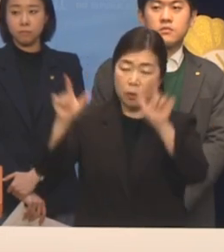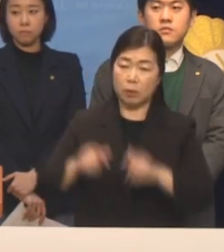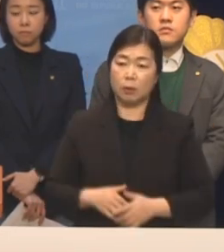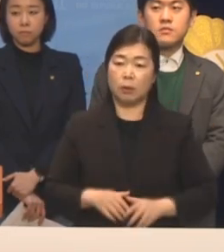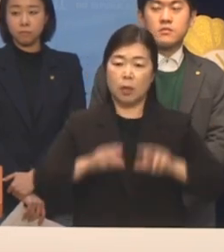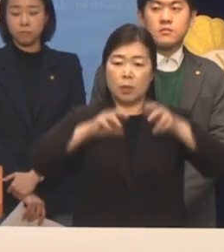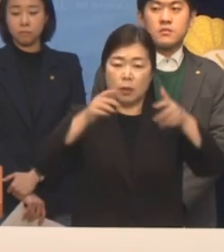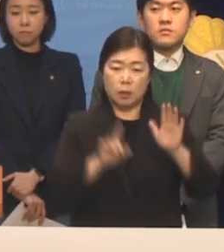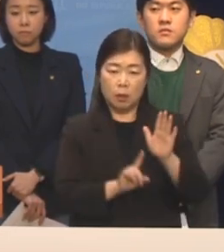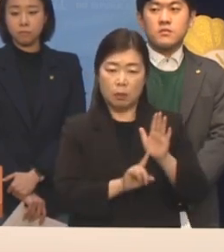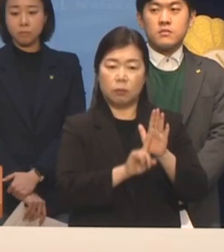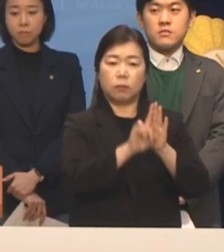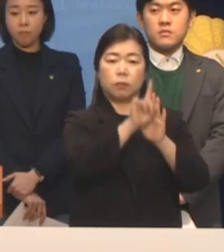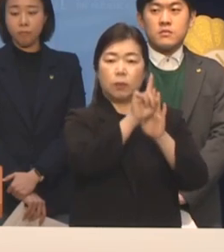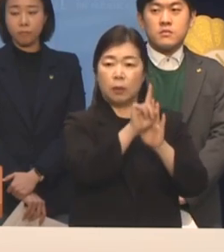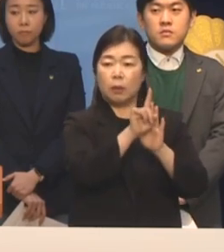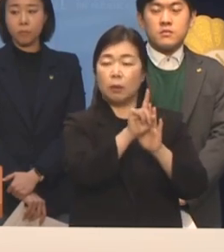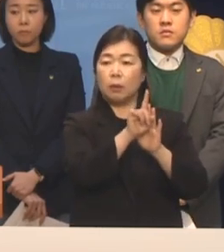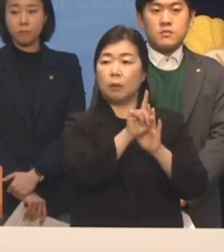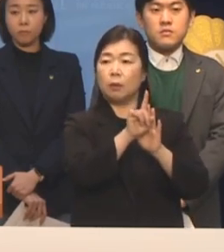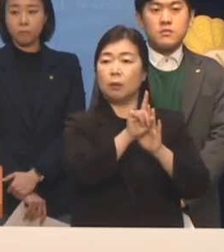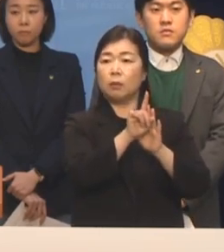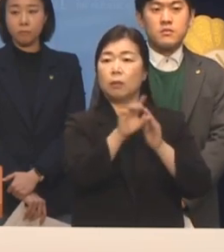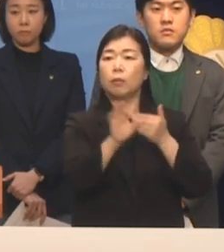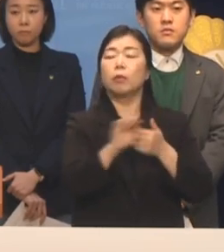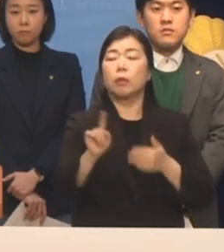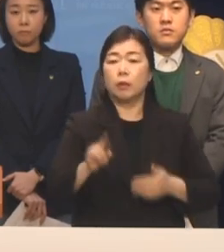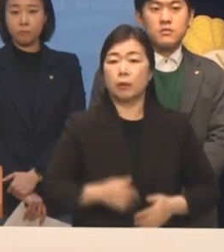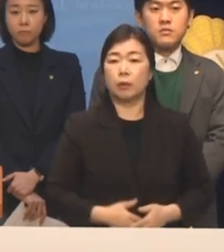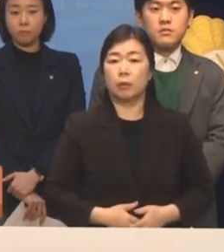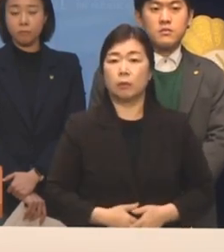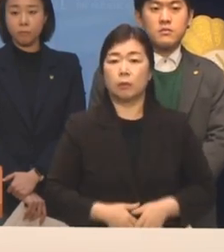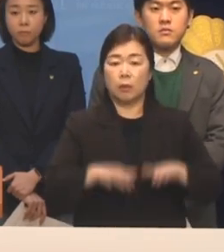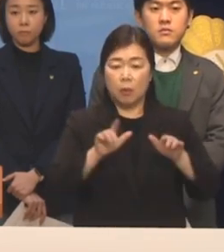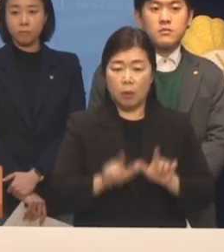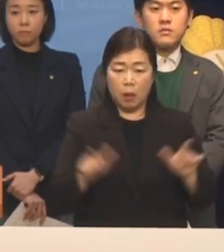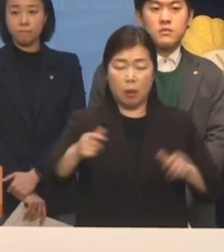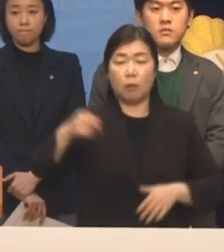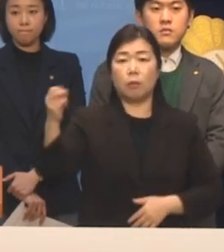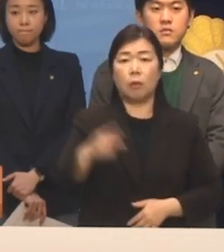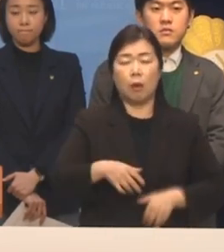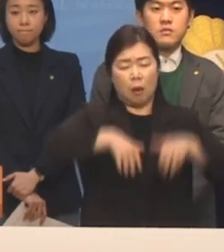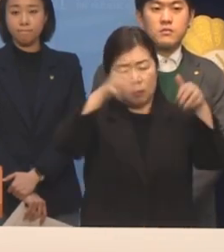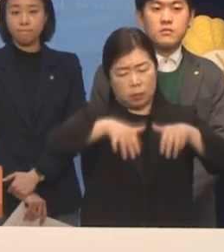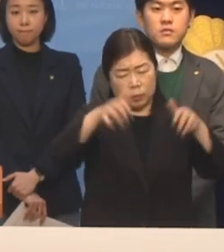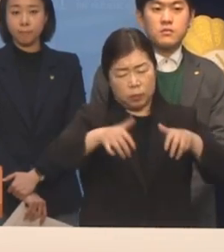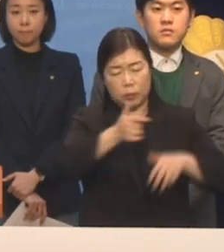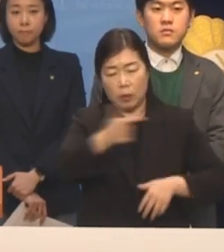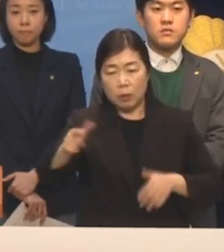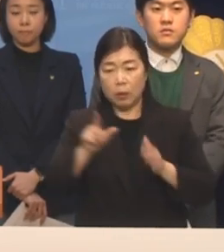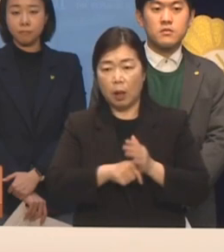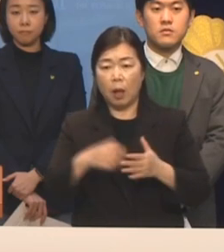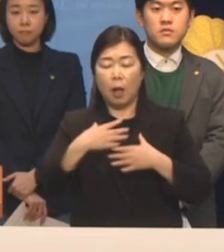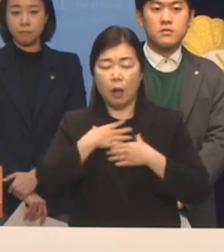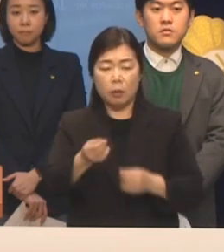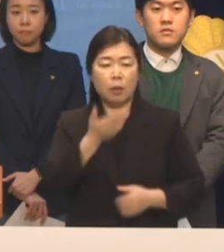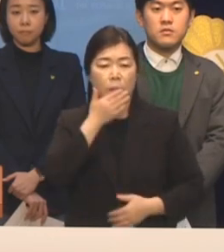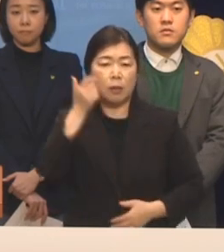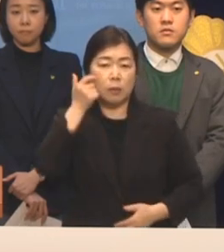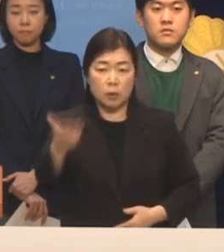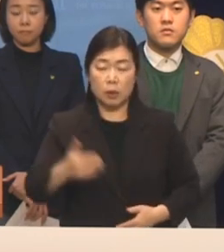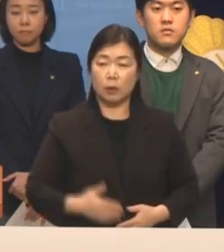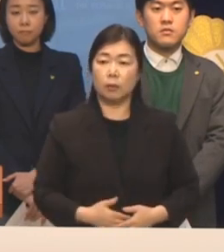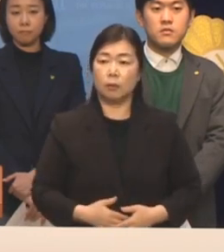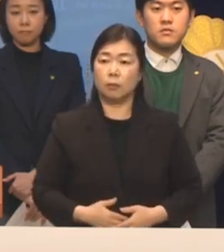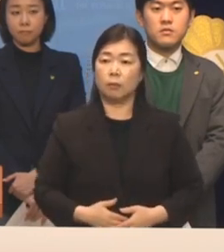상황은 어떠할지, 올해도 어김없이 나타날 폭우와 폭염에도 안전할 수 있는지, 석탄